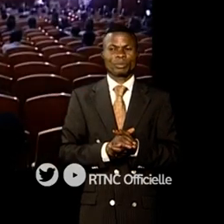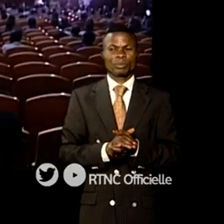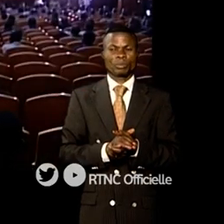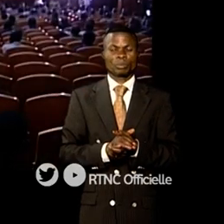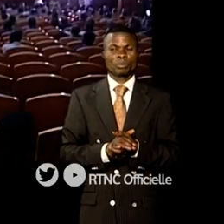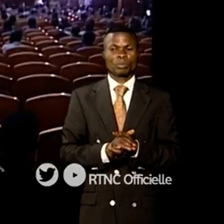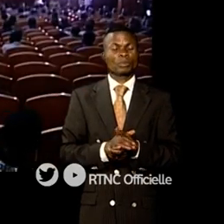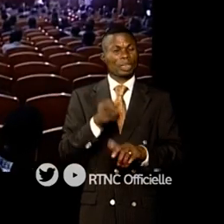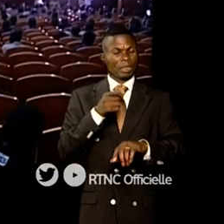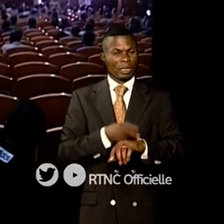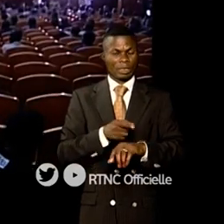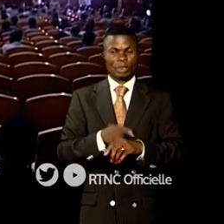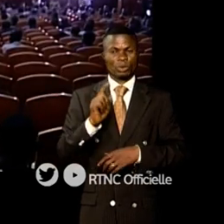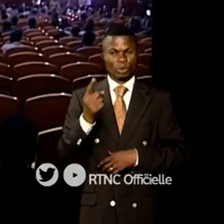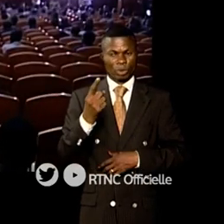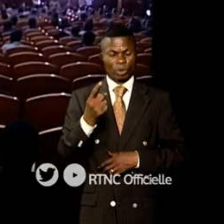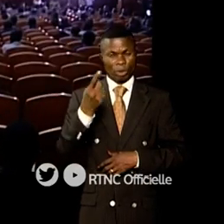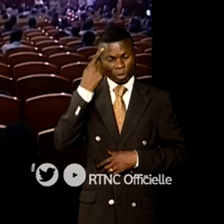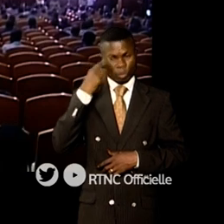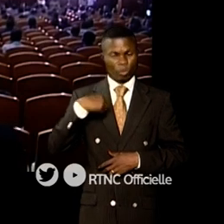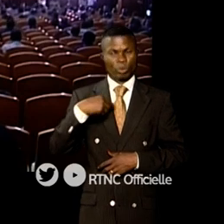Juste le temps pour